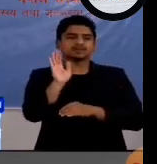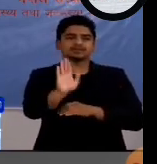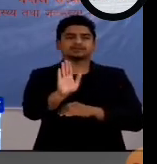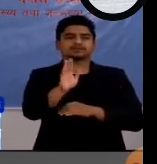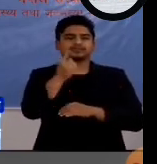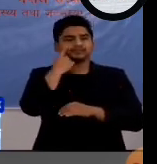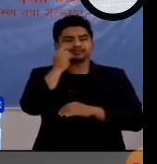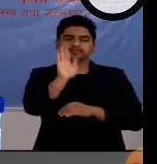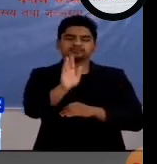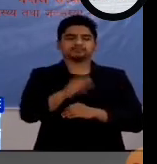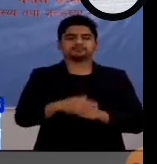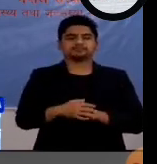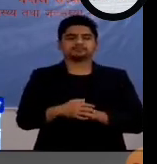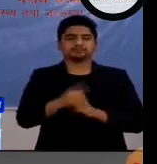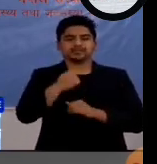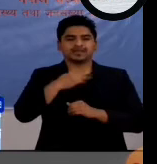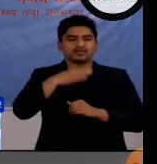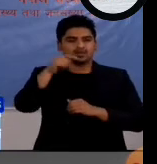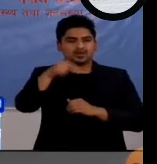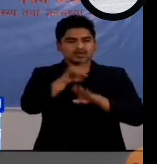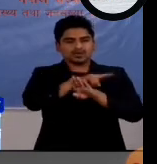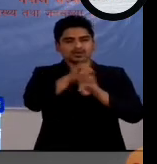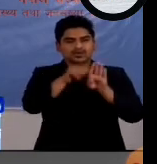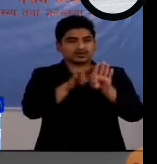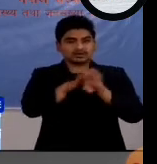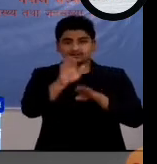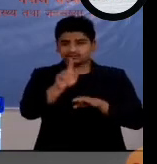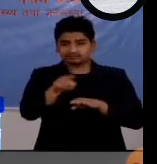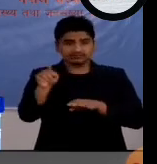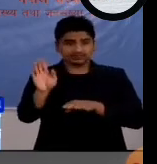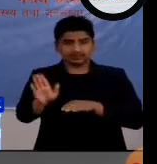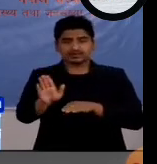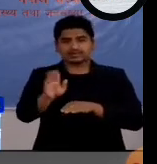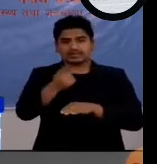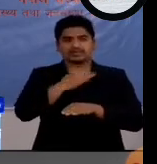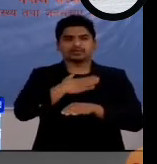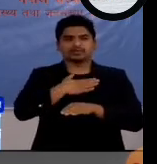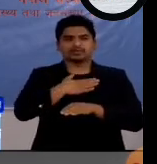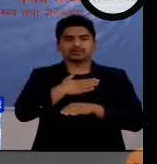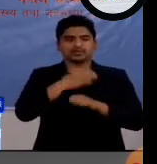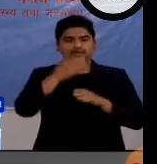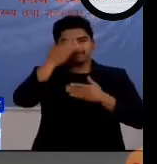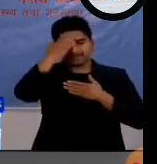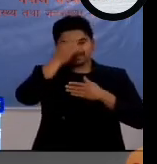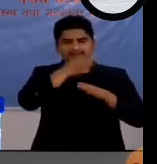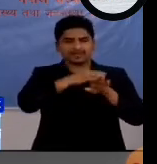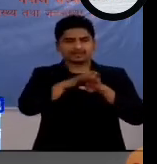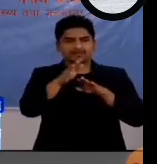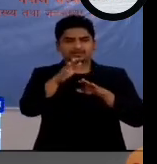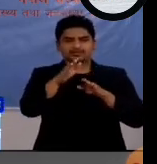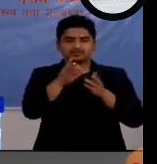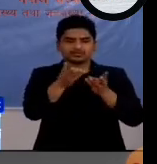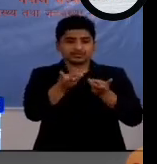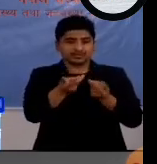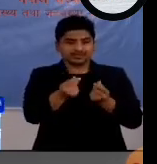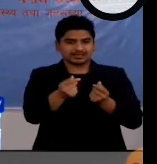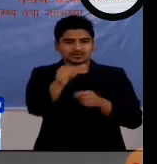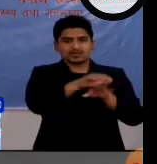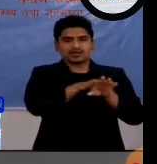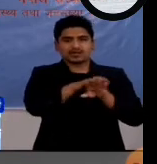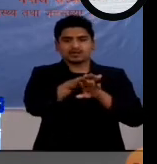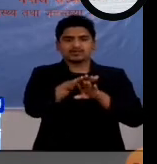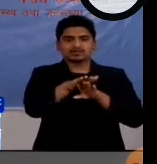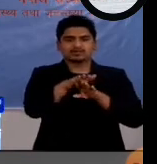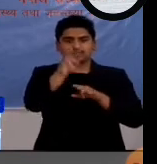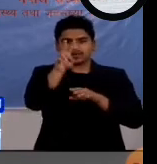रहेको देखिन्छ। हाम्रा जुन अहिलेका रणनीतिहरू छन्, हाम्रो जुन अहिले संक्रमितको संख्याको कुरा छ र